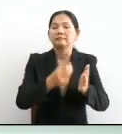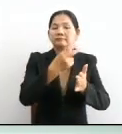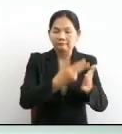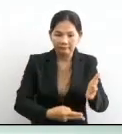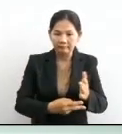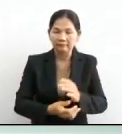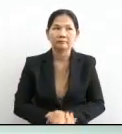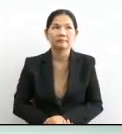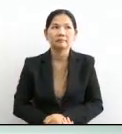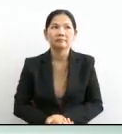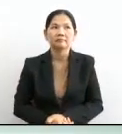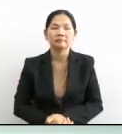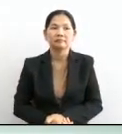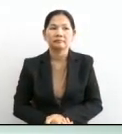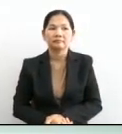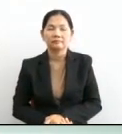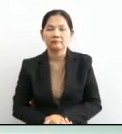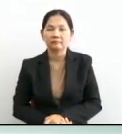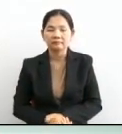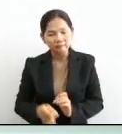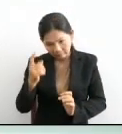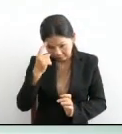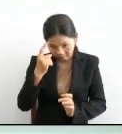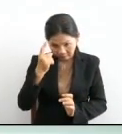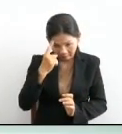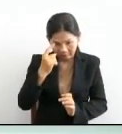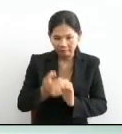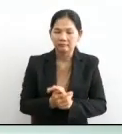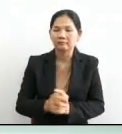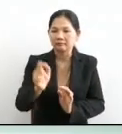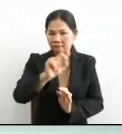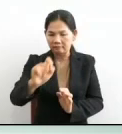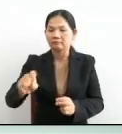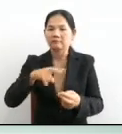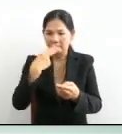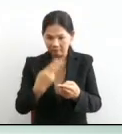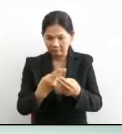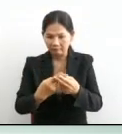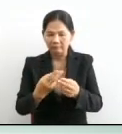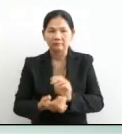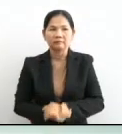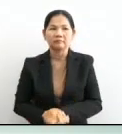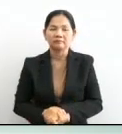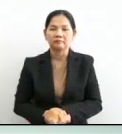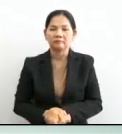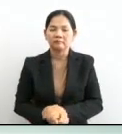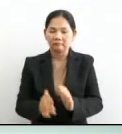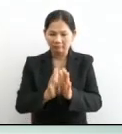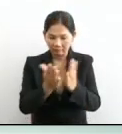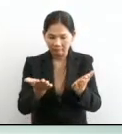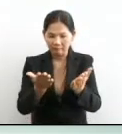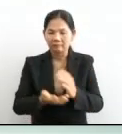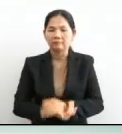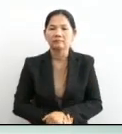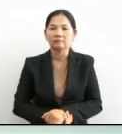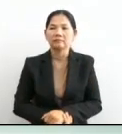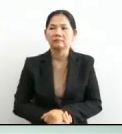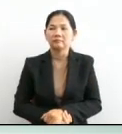đẹp chà con chị bà chị đắng là con chẳng con sẽ xây chầm lại rồi bà con đặt con sẽ phơi thằng ác